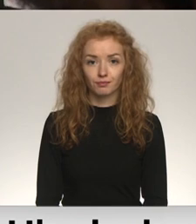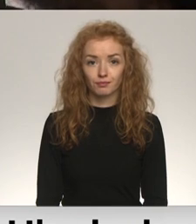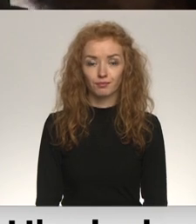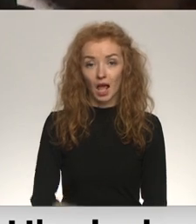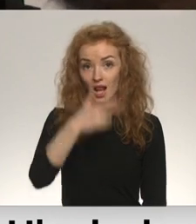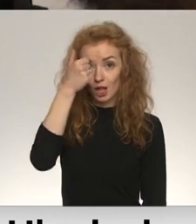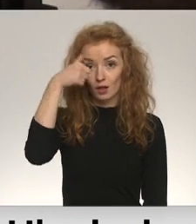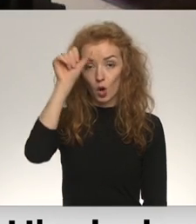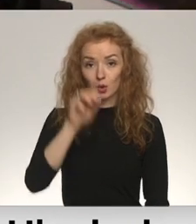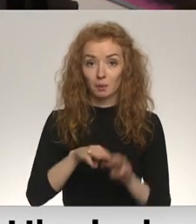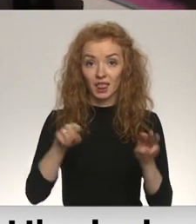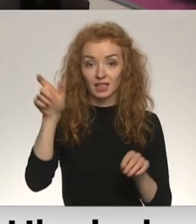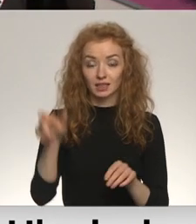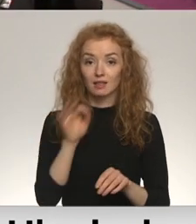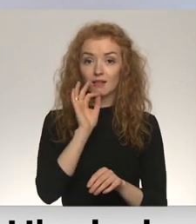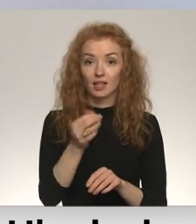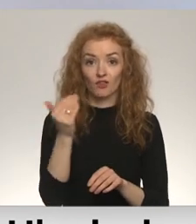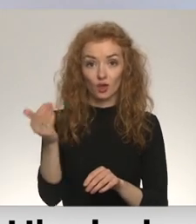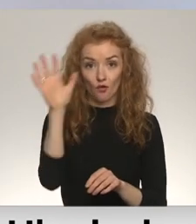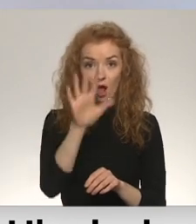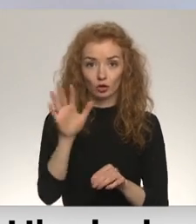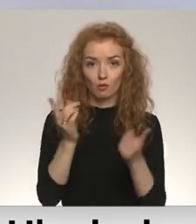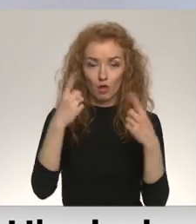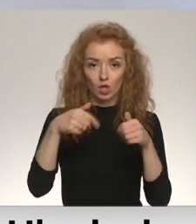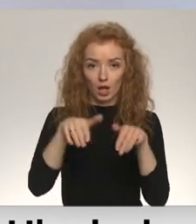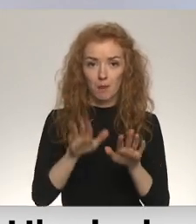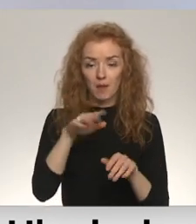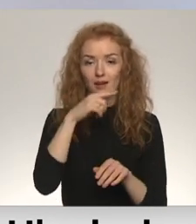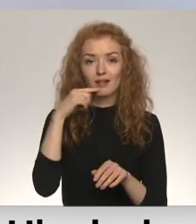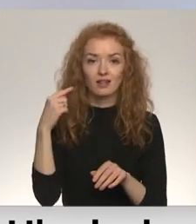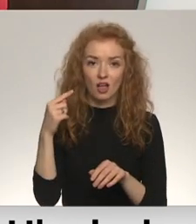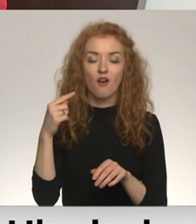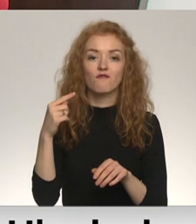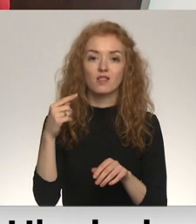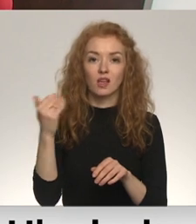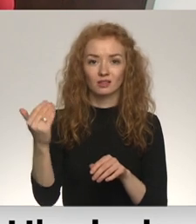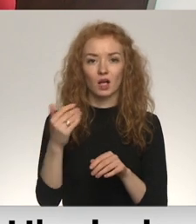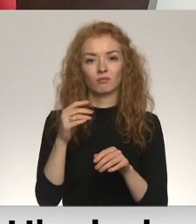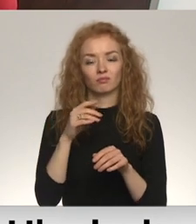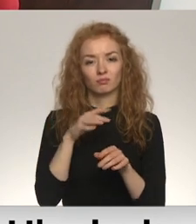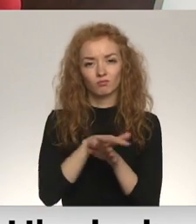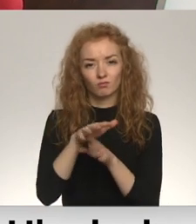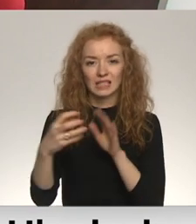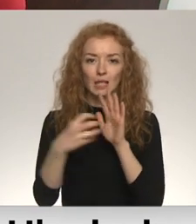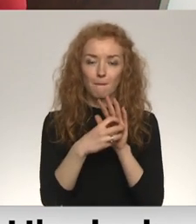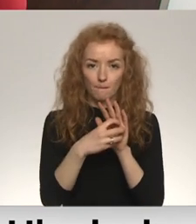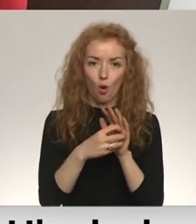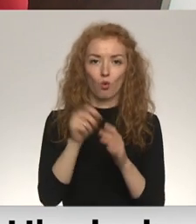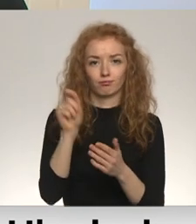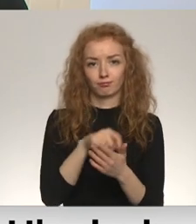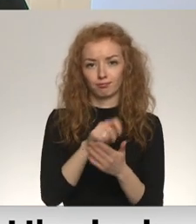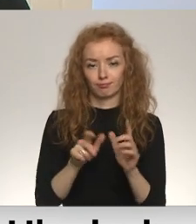Lietuvas un Igaunijas ministrs atklāja, ka viņa valstī šobrīd tiek lemts par Krievijas agresiju slavinošu simbolu aizliekšanu, ko Latvija jau